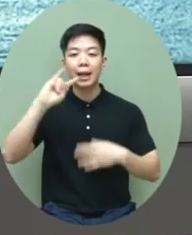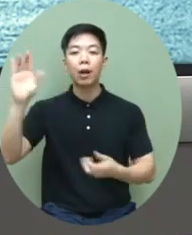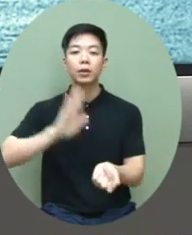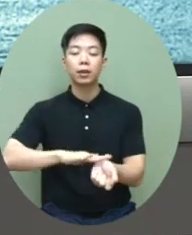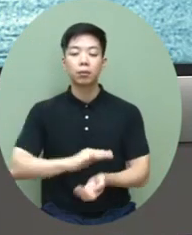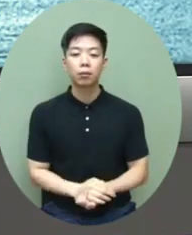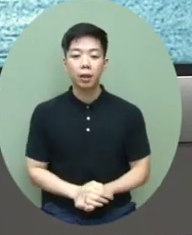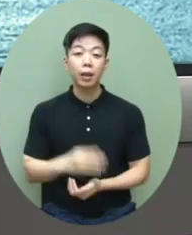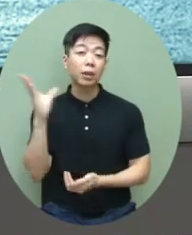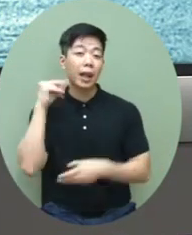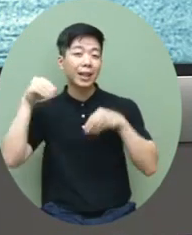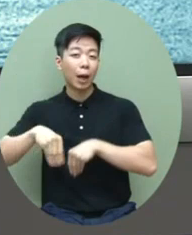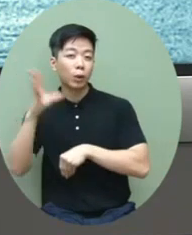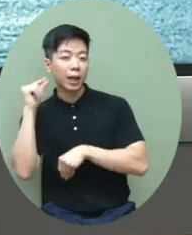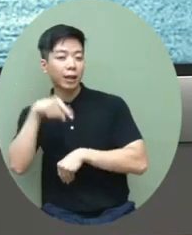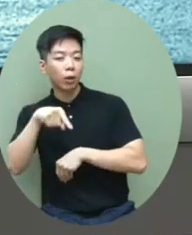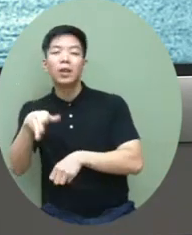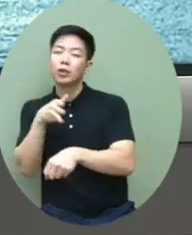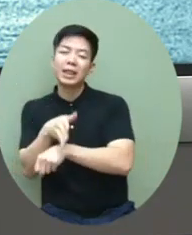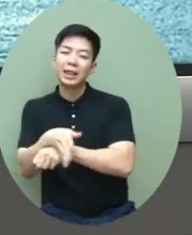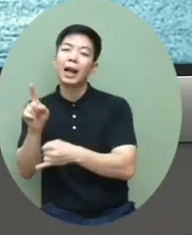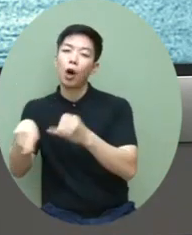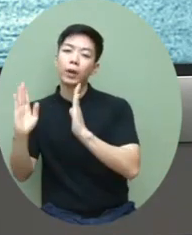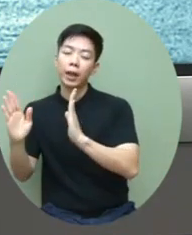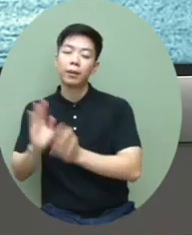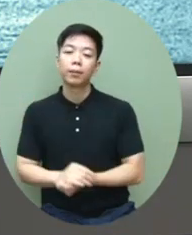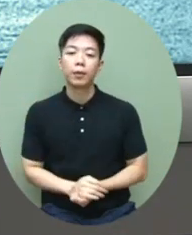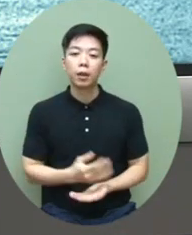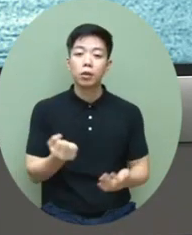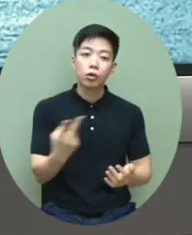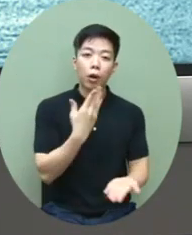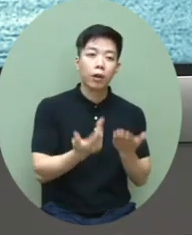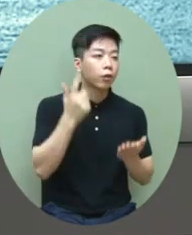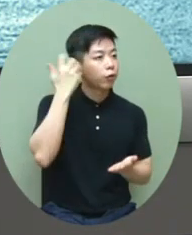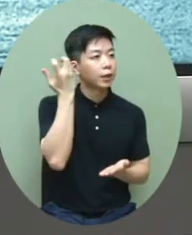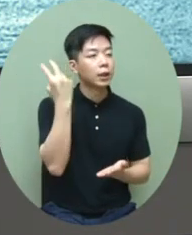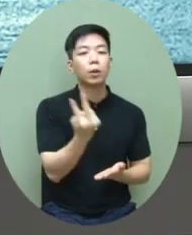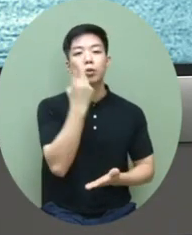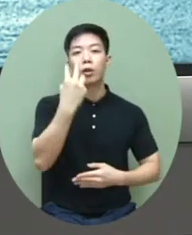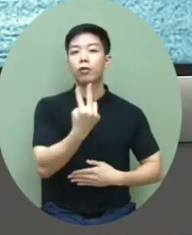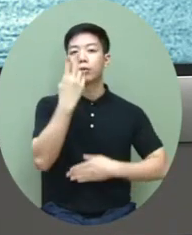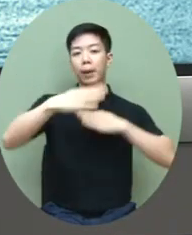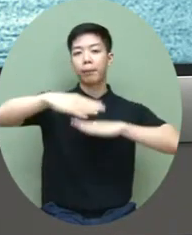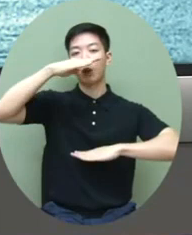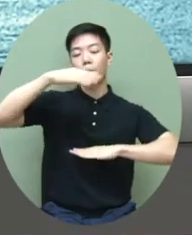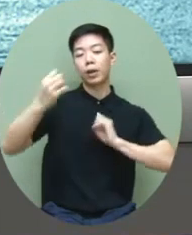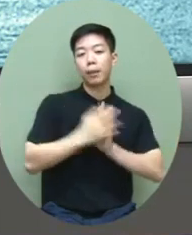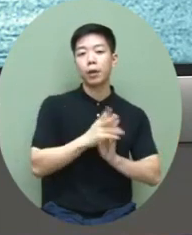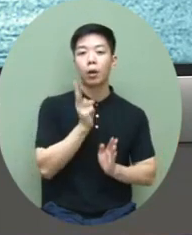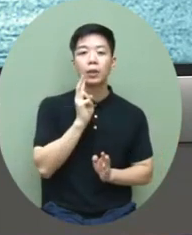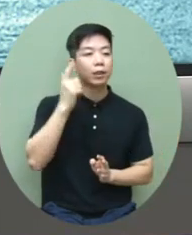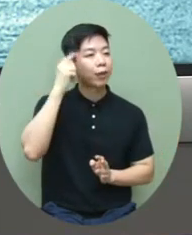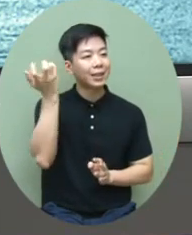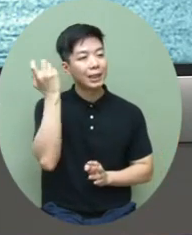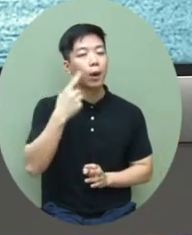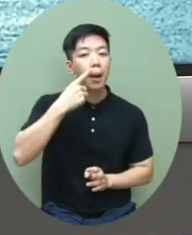就已經係比較後期啦嚇。咁啊，當然會發燒啊，會有其他即係上呼吸道感染嗰啲啦，流鼻水啊、鼻塞啊等等啦。咁但係如